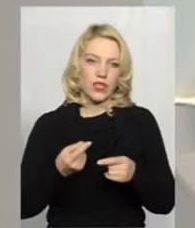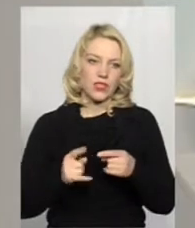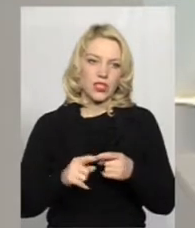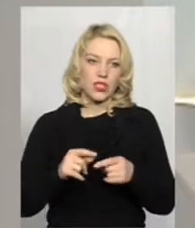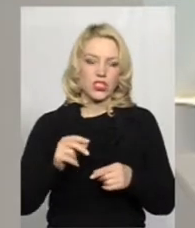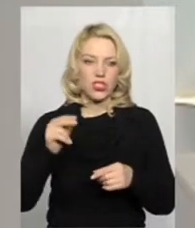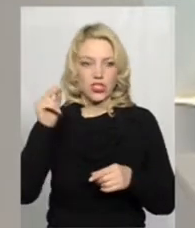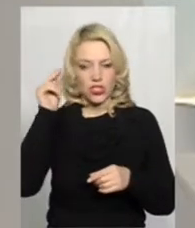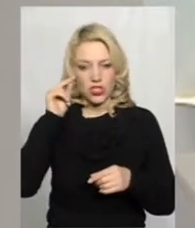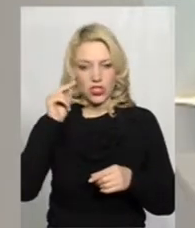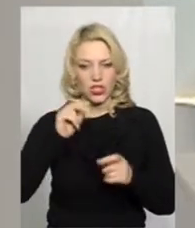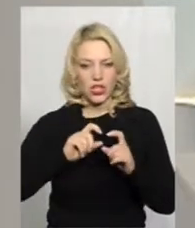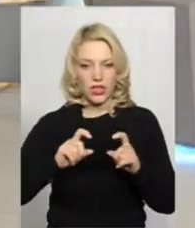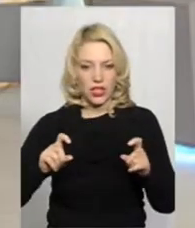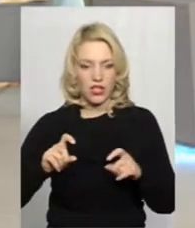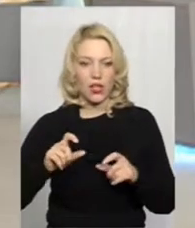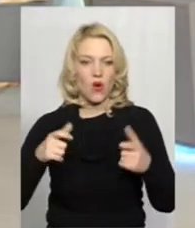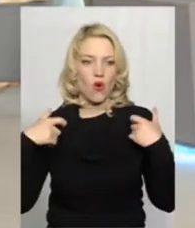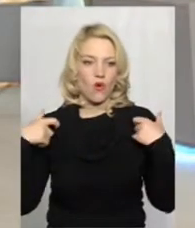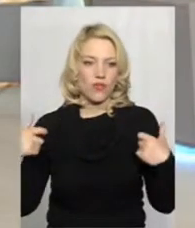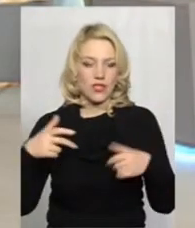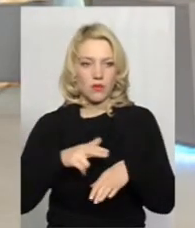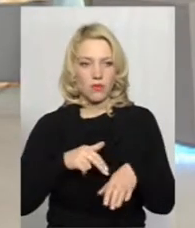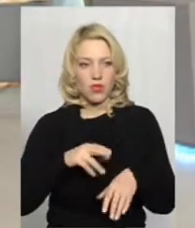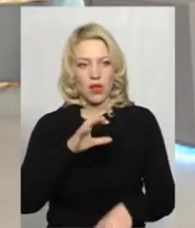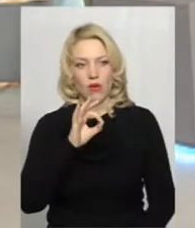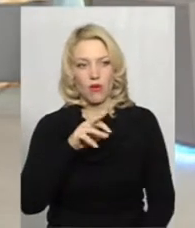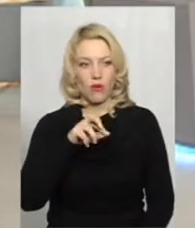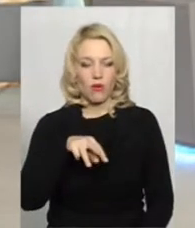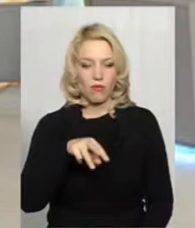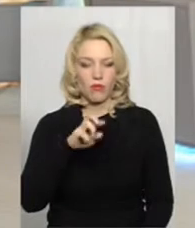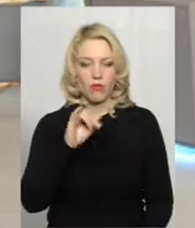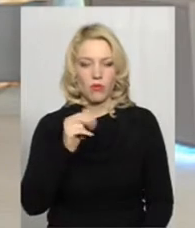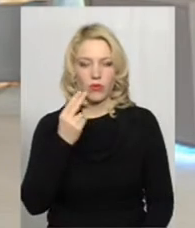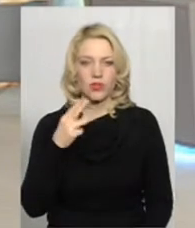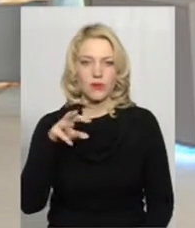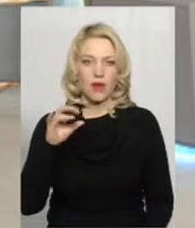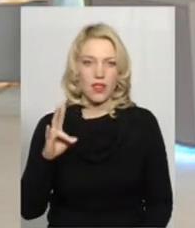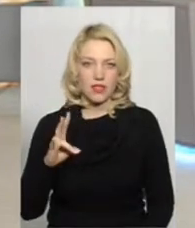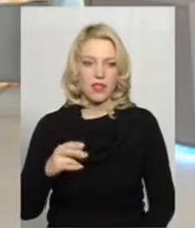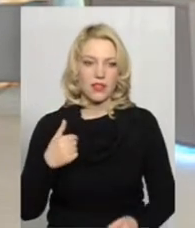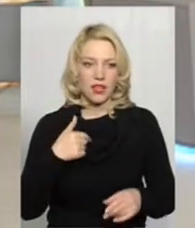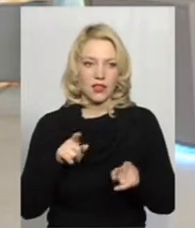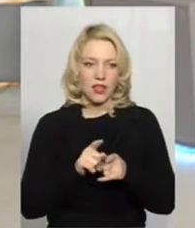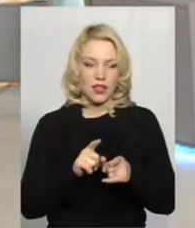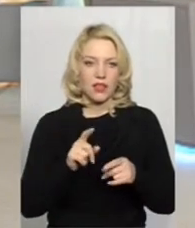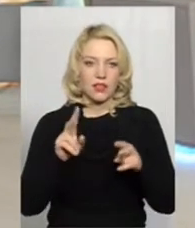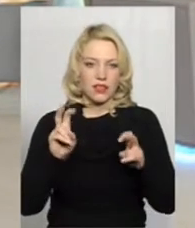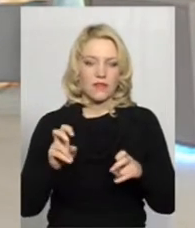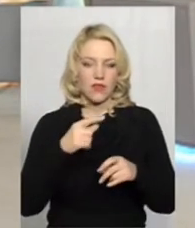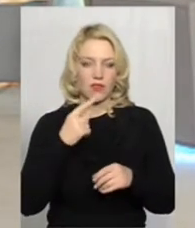офіцер поліції? Омбудсмен, так? Ну, я не знаю, як їх назвати. Я їх називаю так, шкільний офіцер